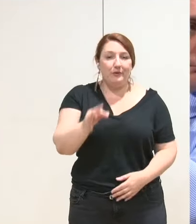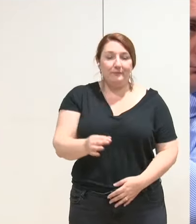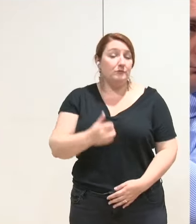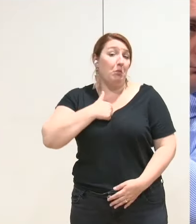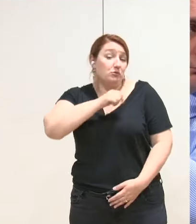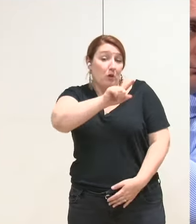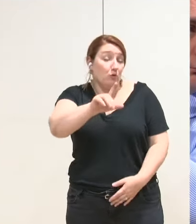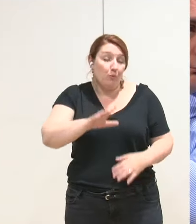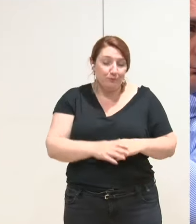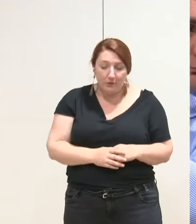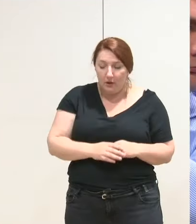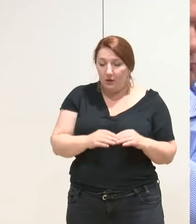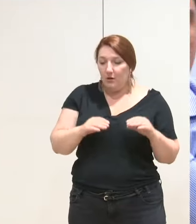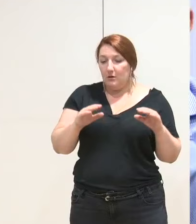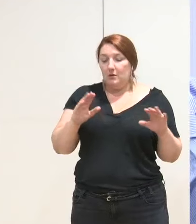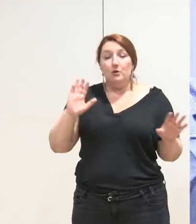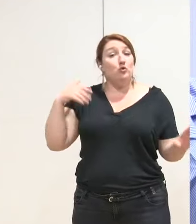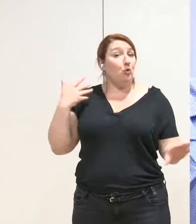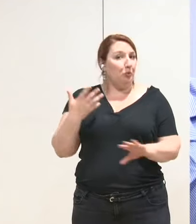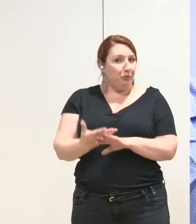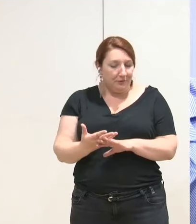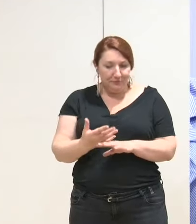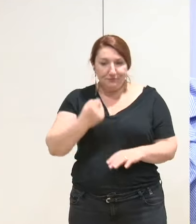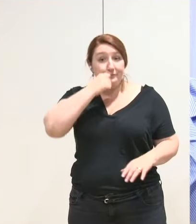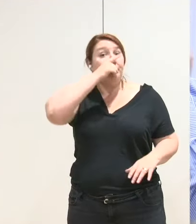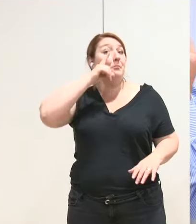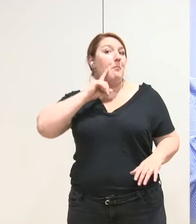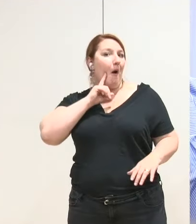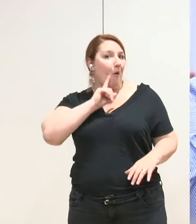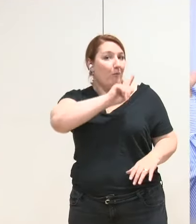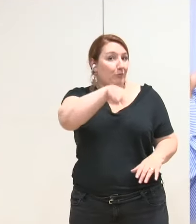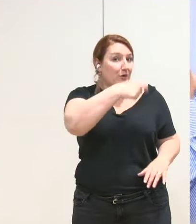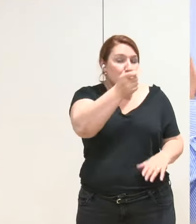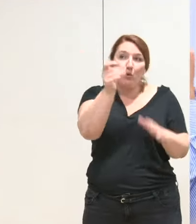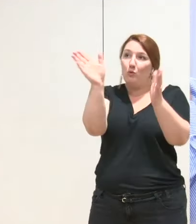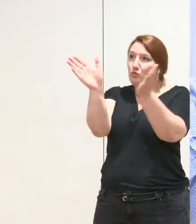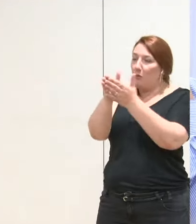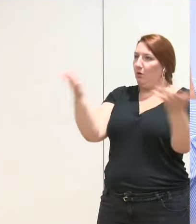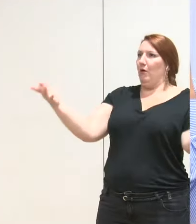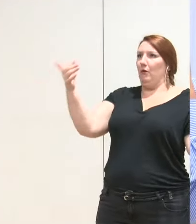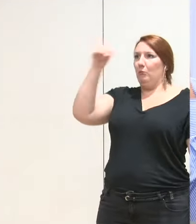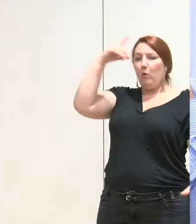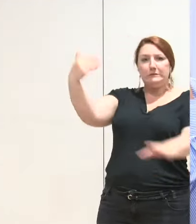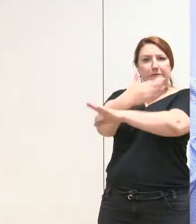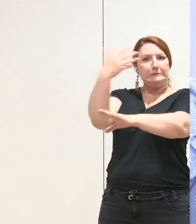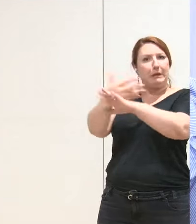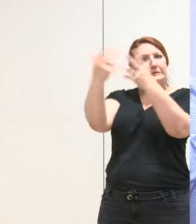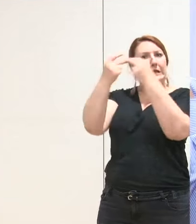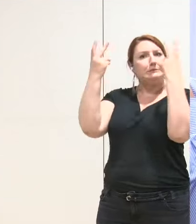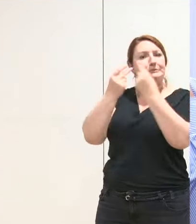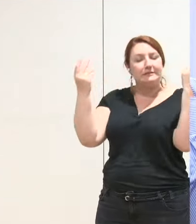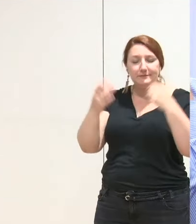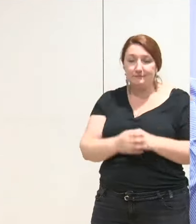assumer depuis des parents ont évidemment demandé des explication ils ont eu